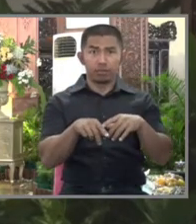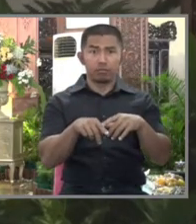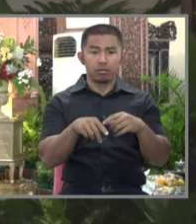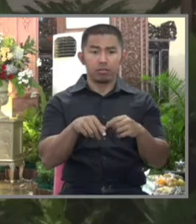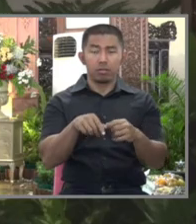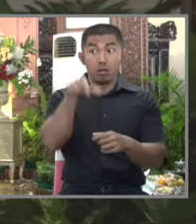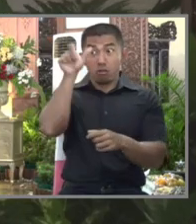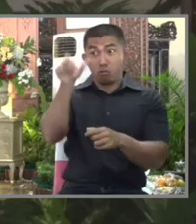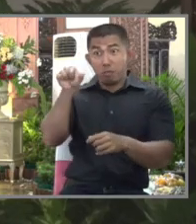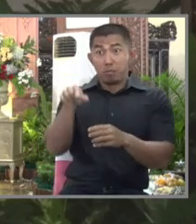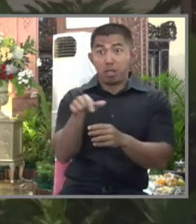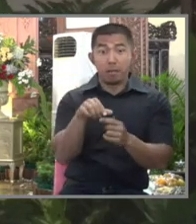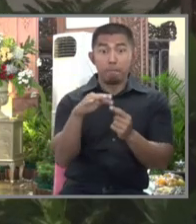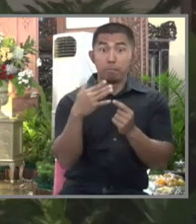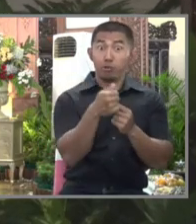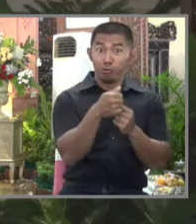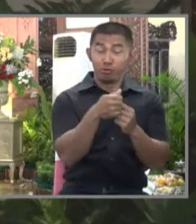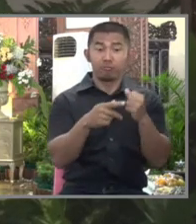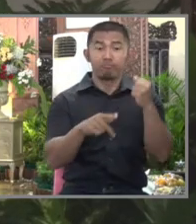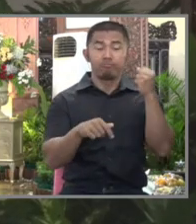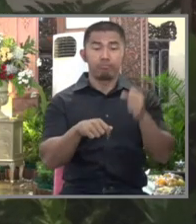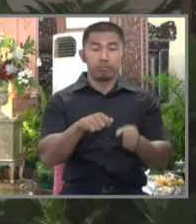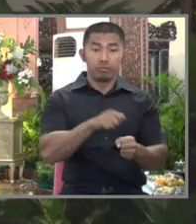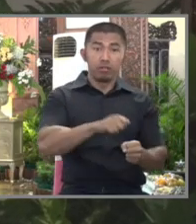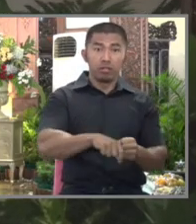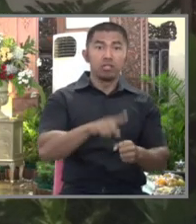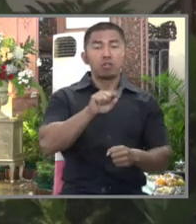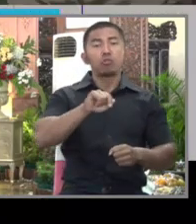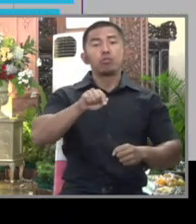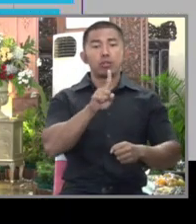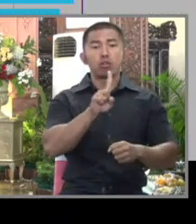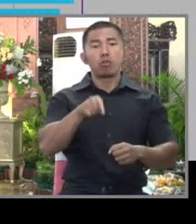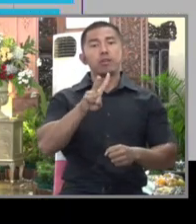tahun 2019 adalah sebanyak